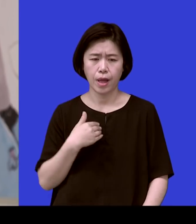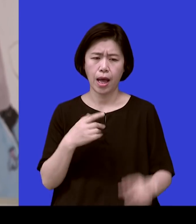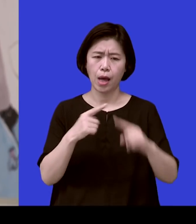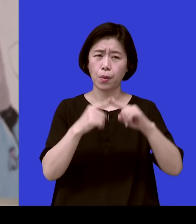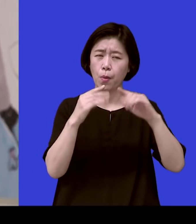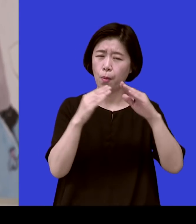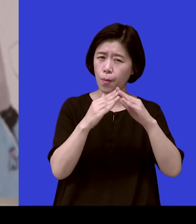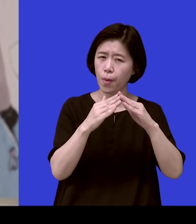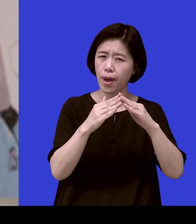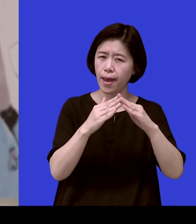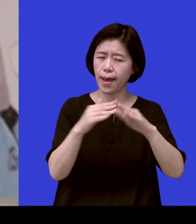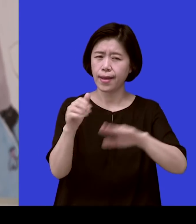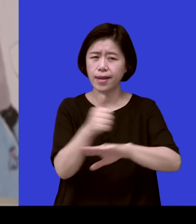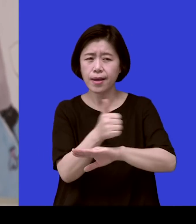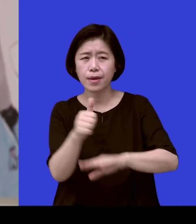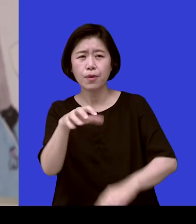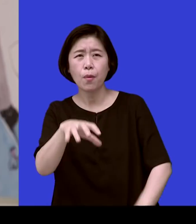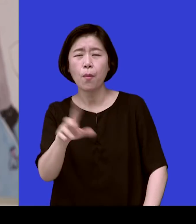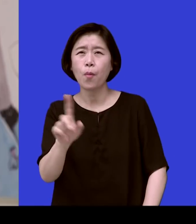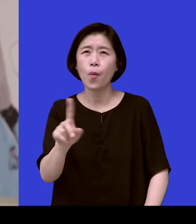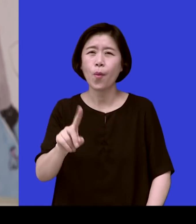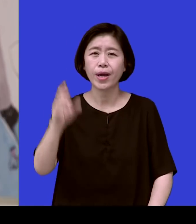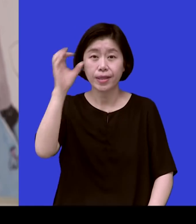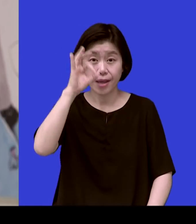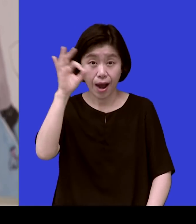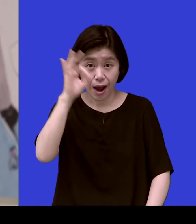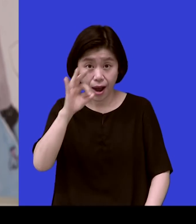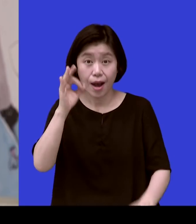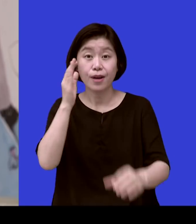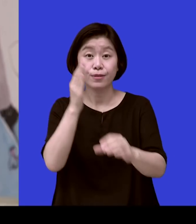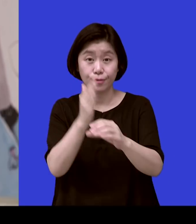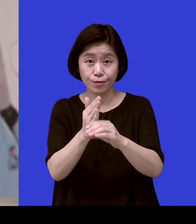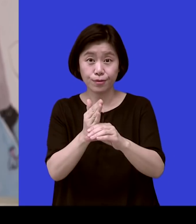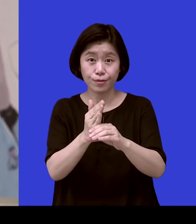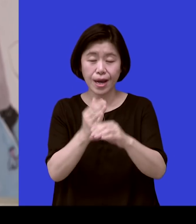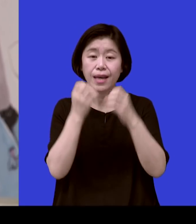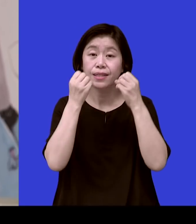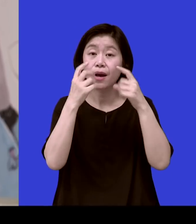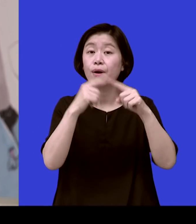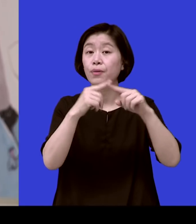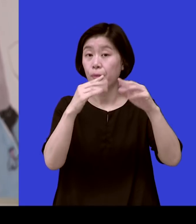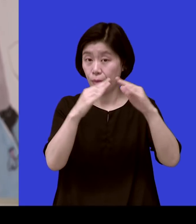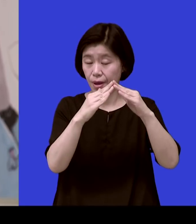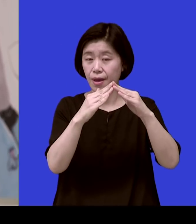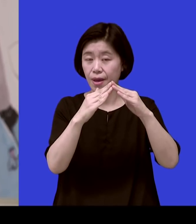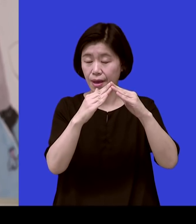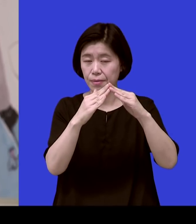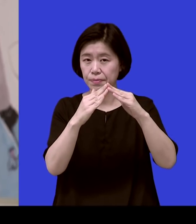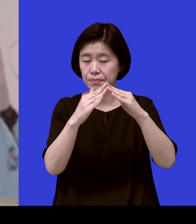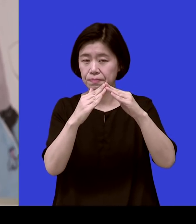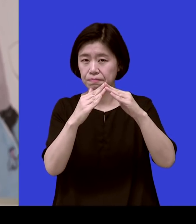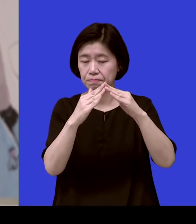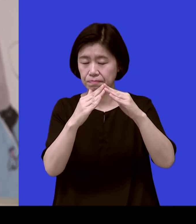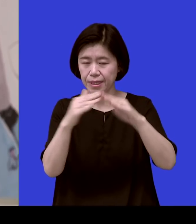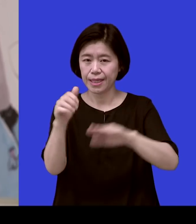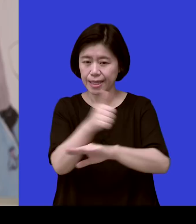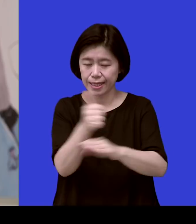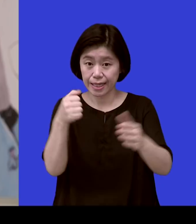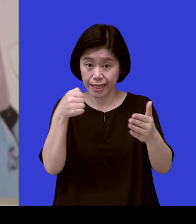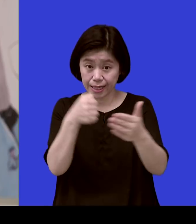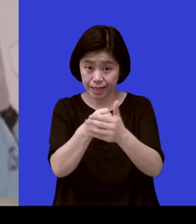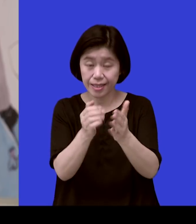네. 한옥 목사님이 심호하시는 새로운 새로운 교회라는 교회, 예. 곳에 정착을 하면서 네.